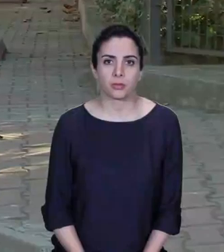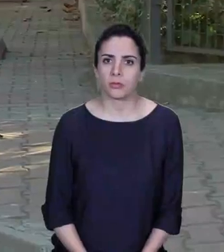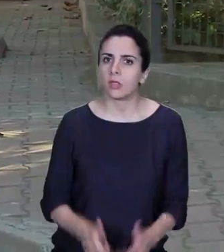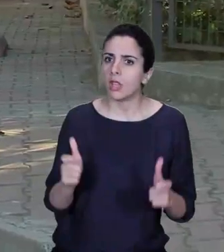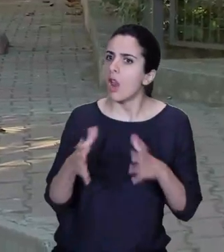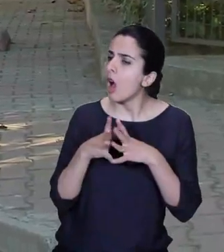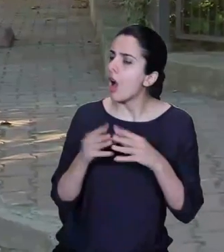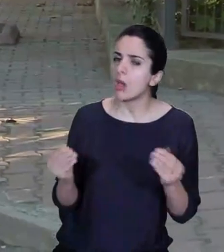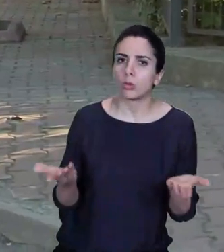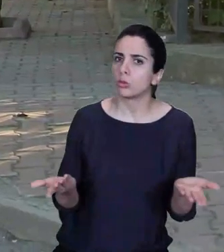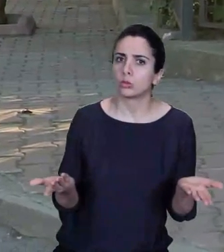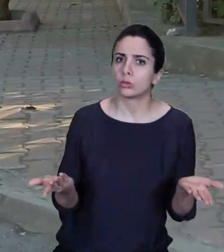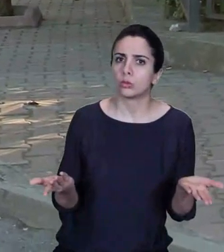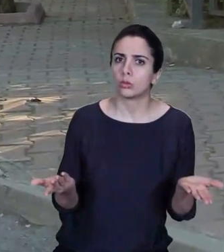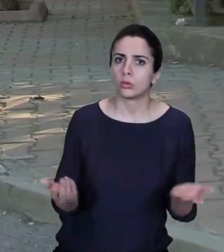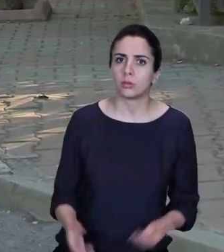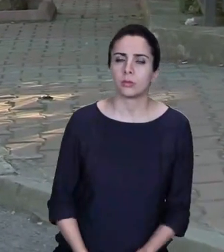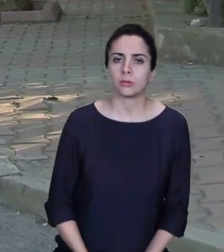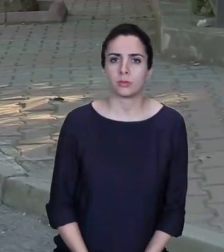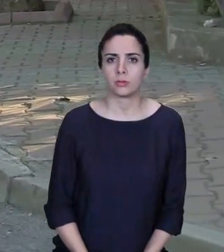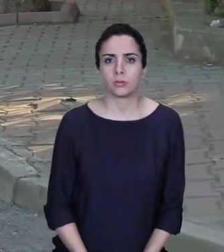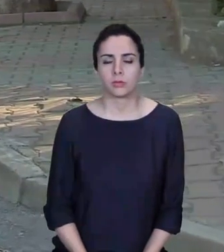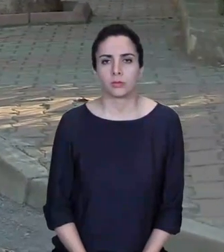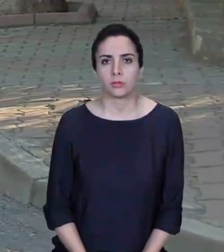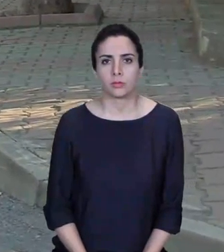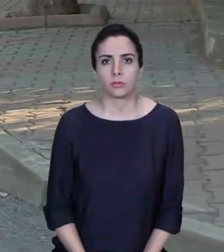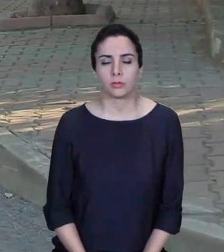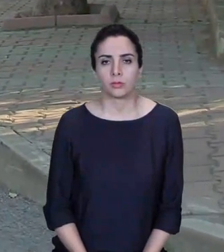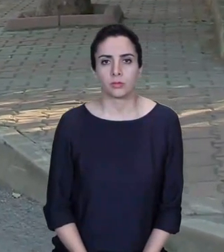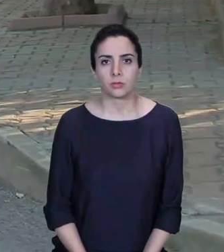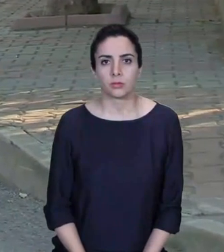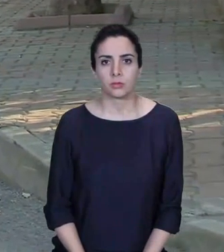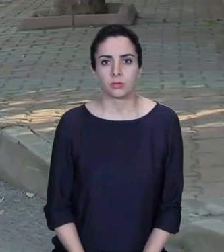Nereye kayboldu bunlar? Sokakta yürüyor.